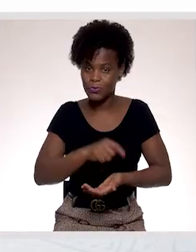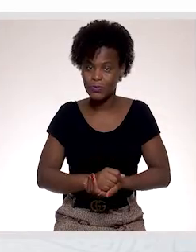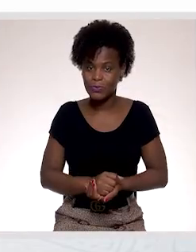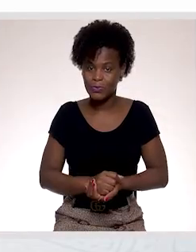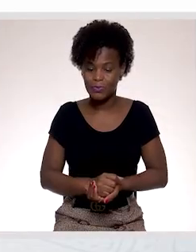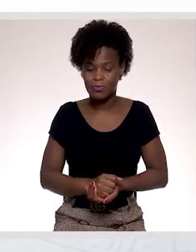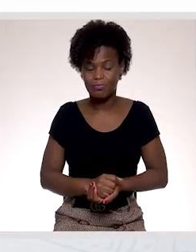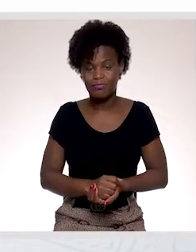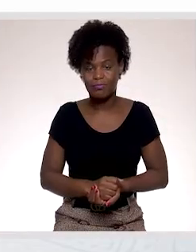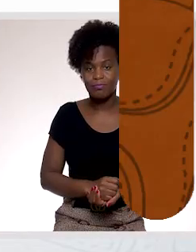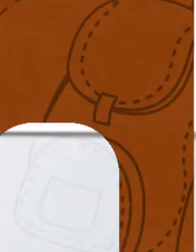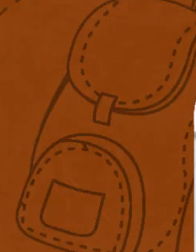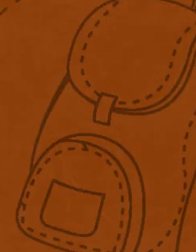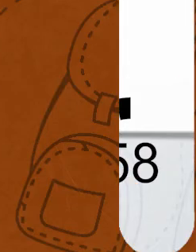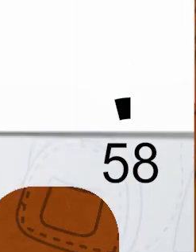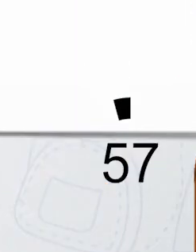Je compte sur toi.